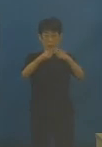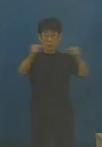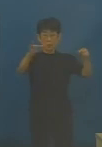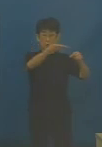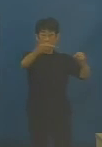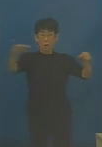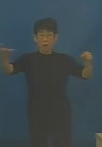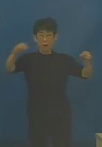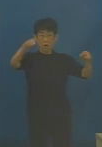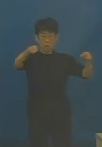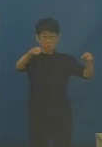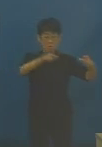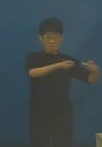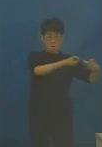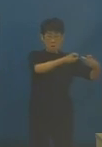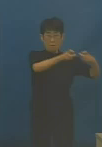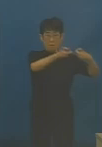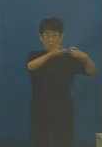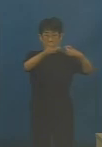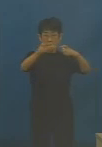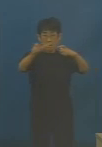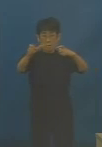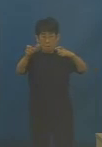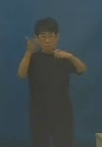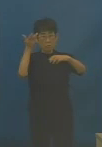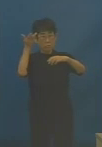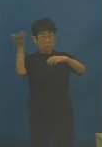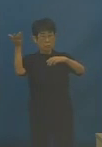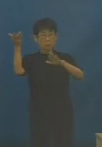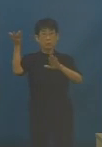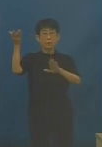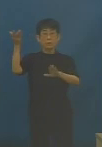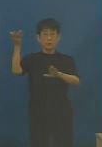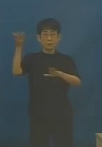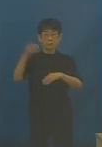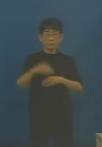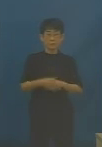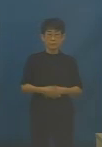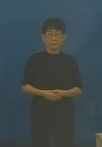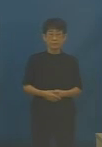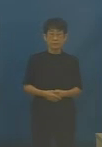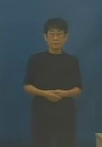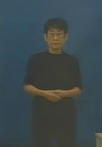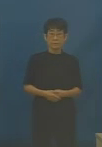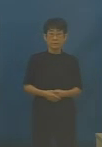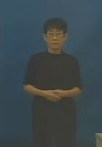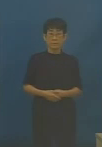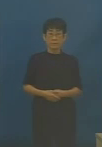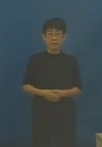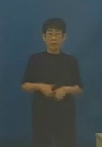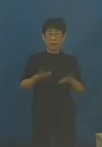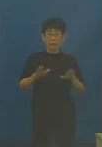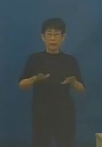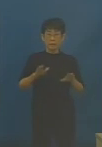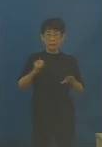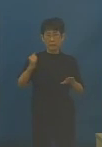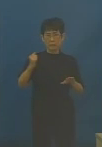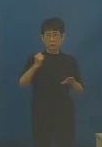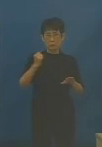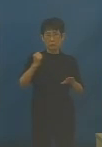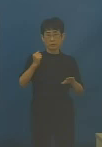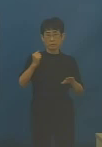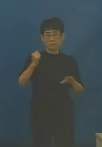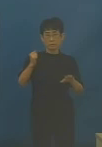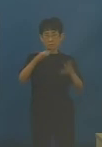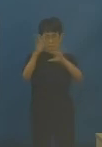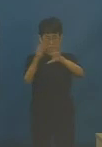くるルートも想定されるようになってきました。現在非常に強い勢力を保ってますが